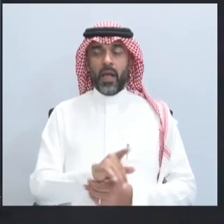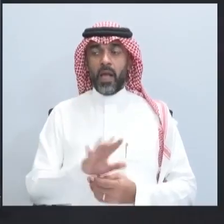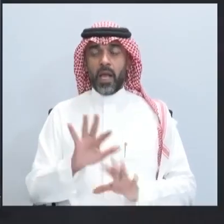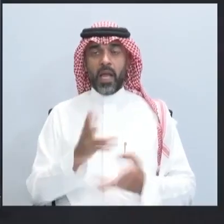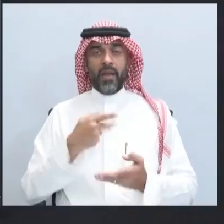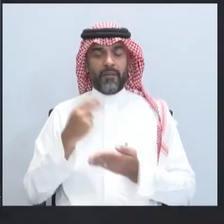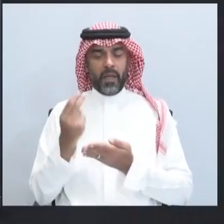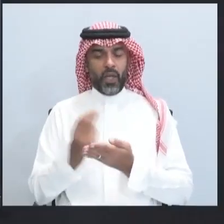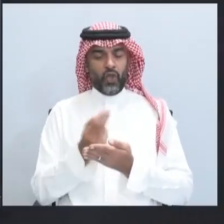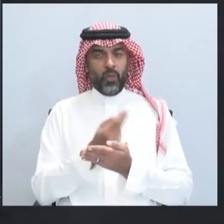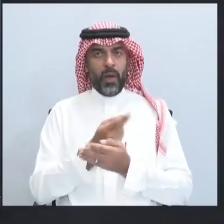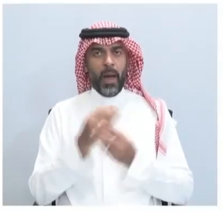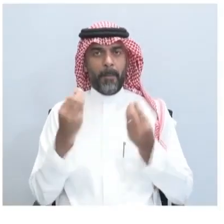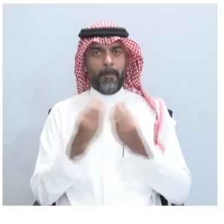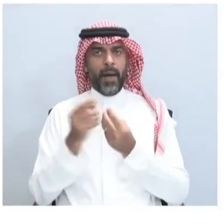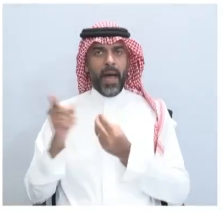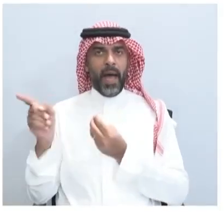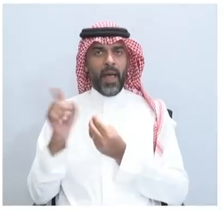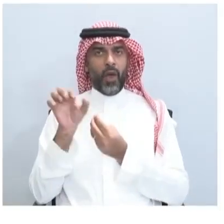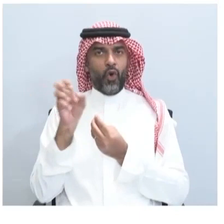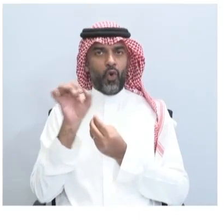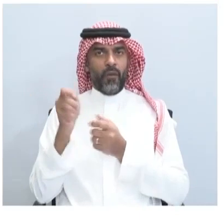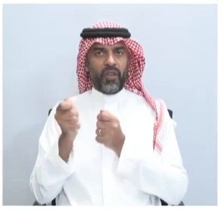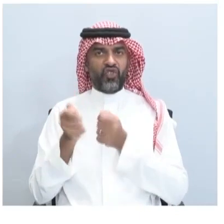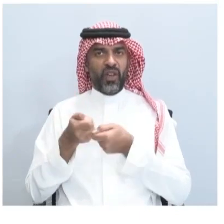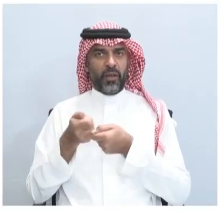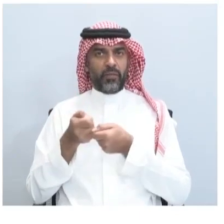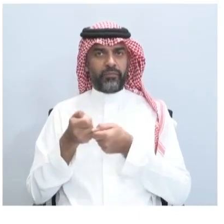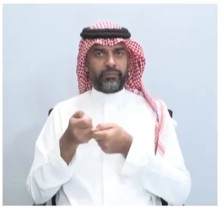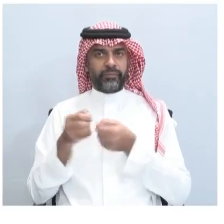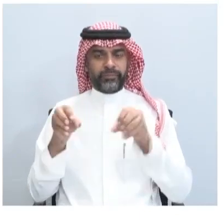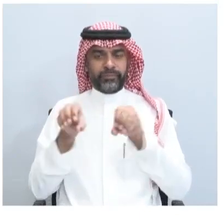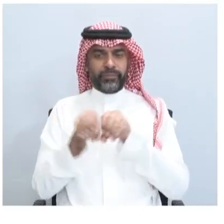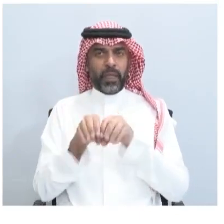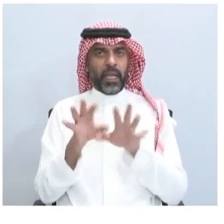اذا سبقت باحد هذه الحروف تذكرون